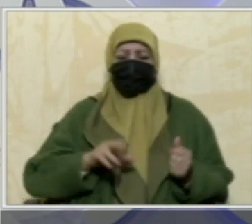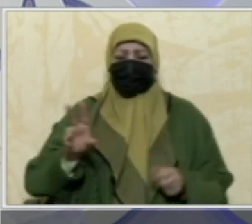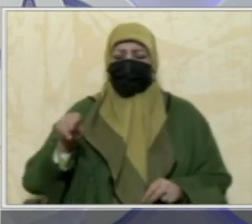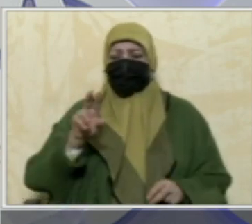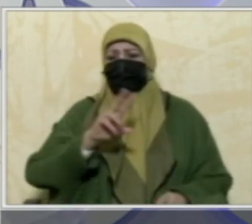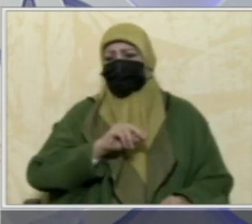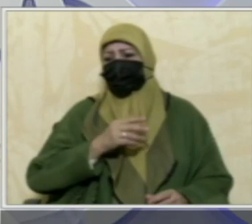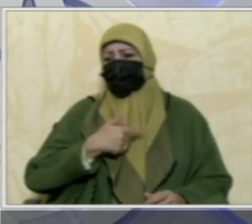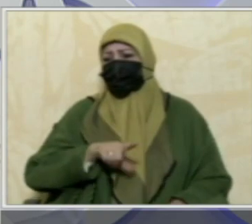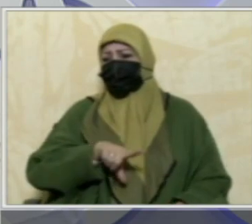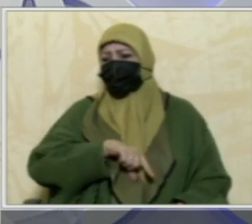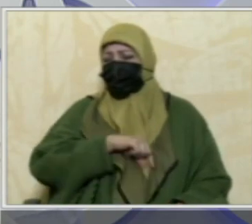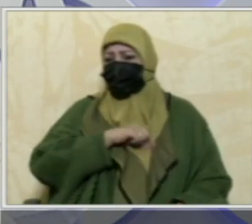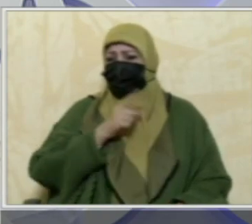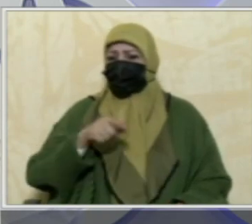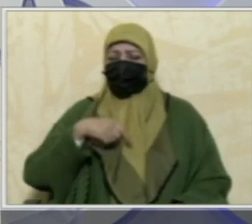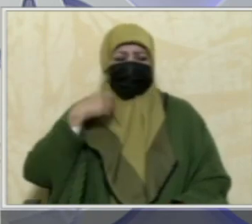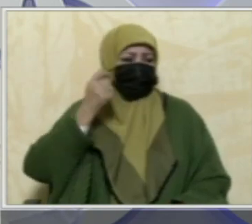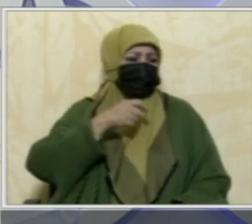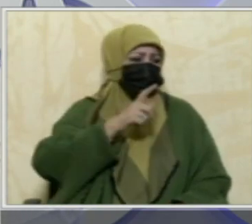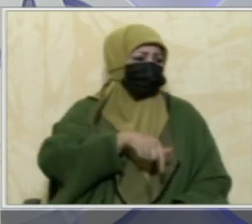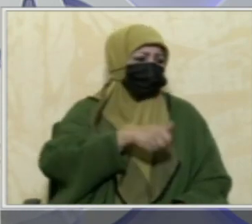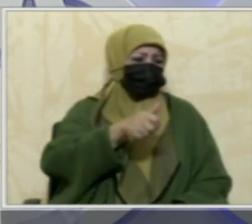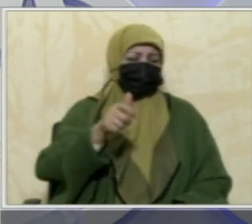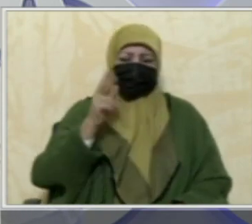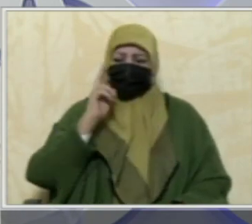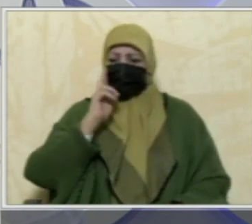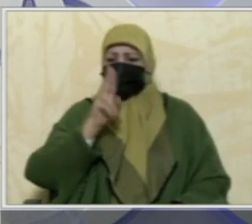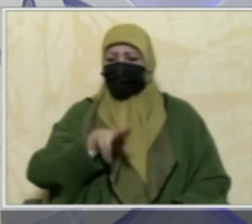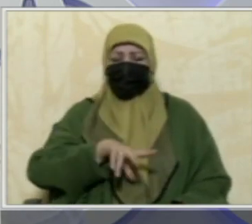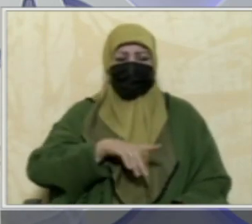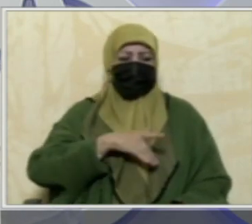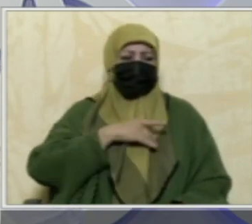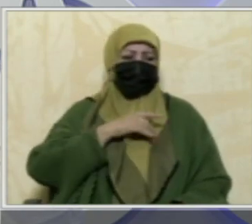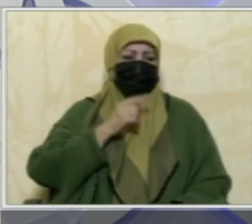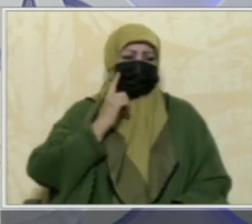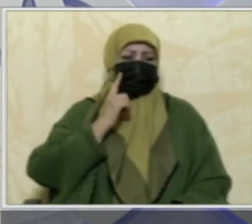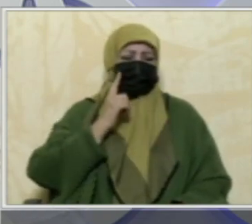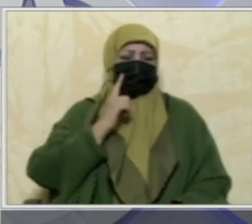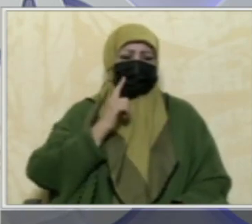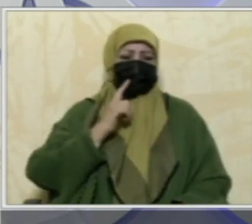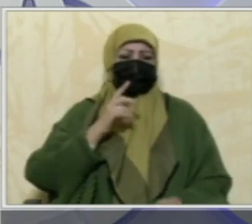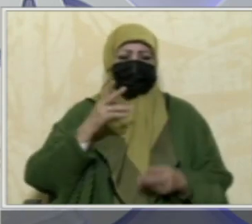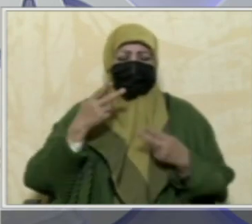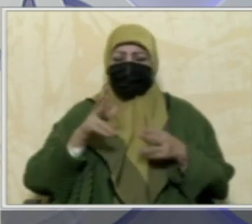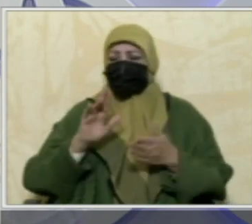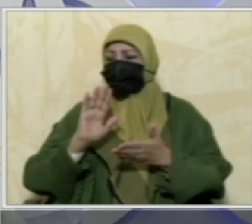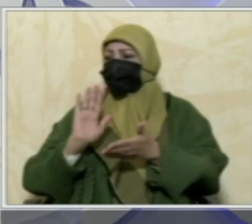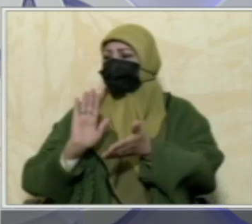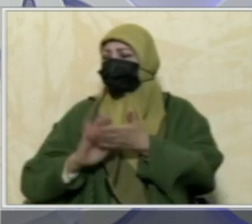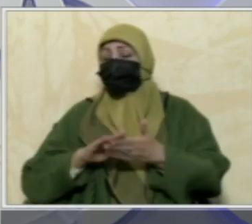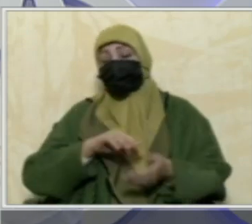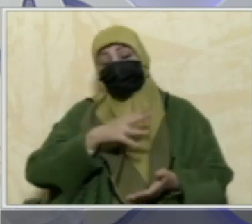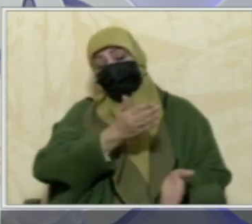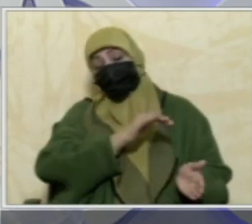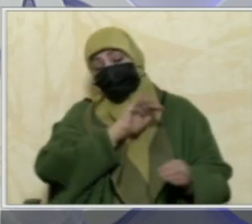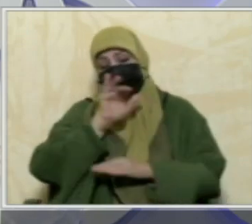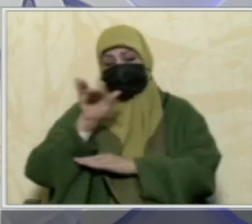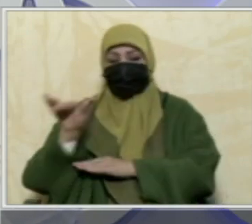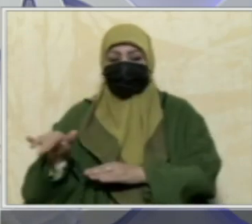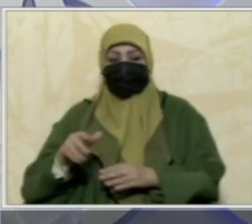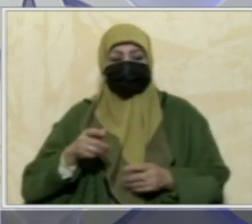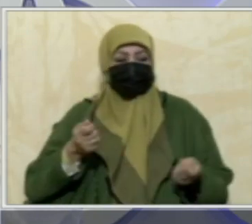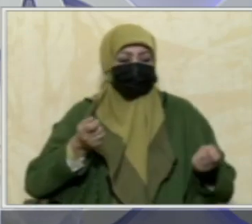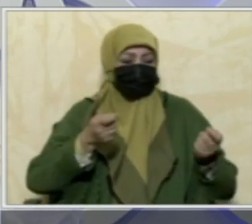نقول لهم هذا باب من باب المعروف وباب فعل الخير اجمعوا لاخيكم هذا لموا لا 200